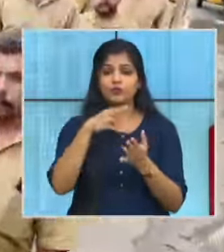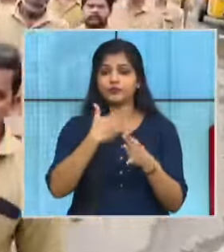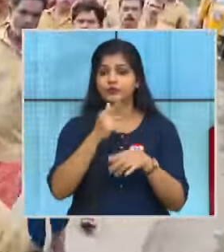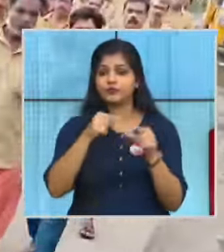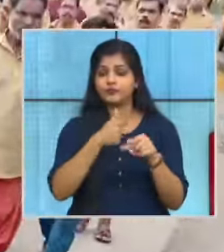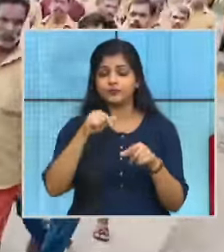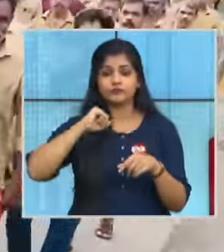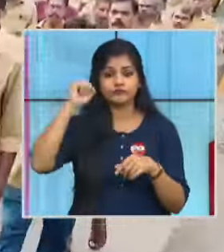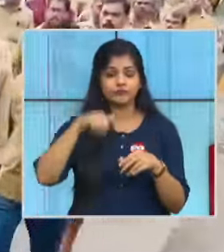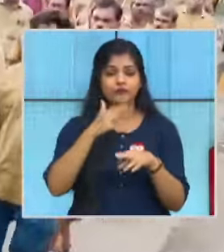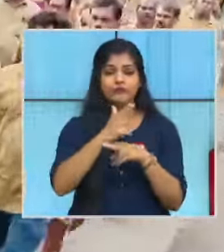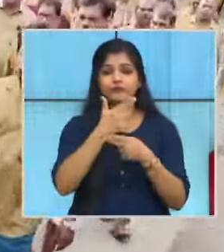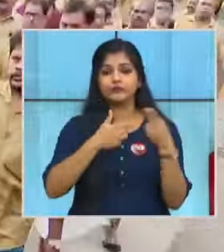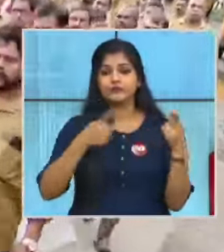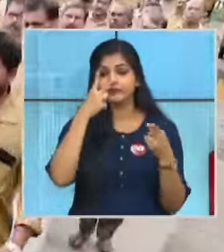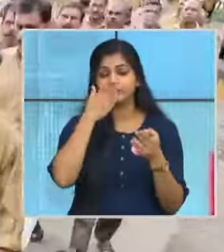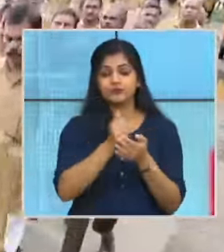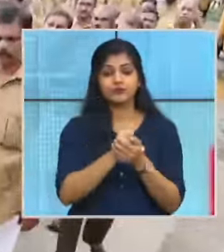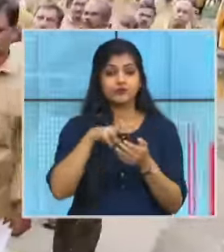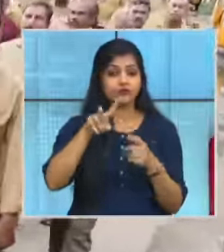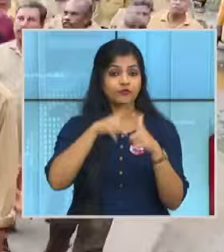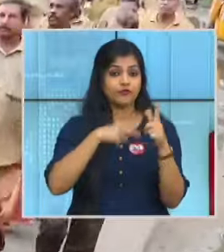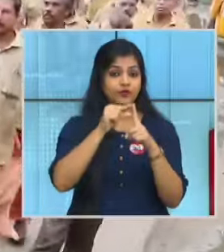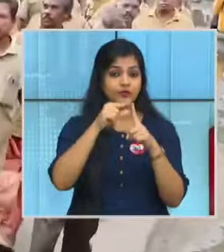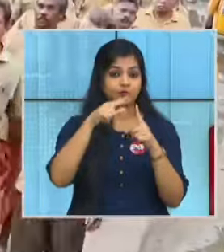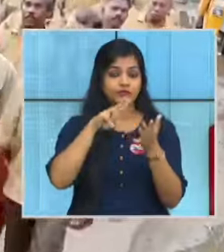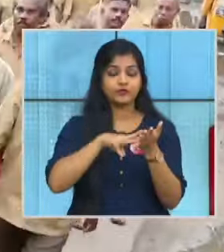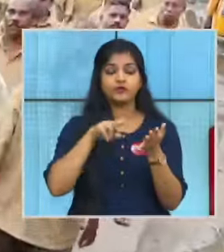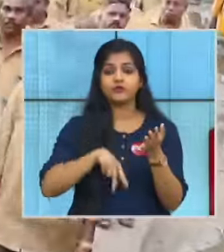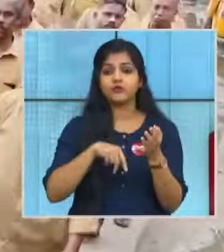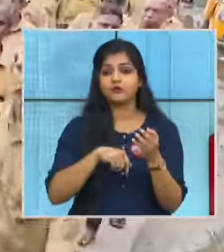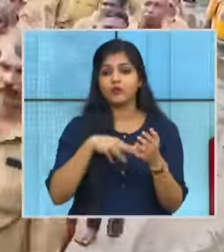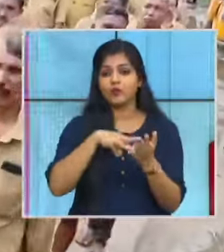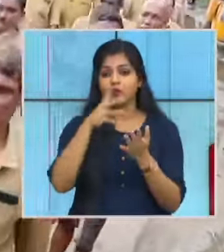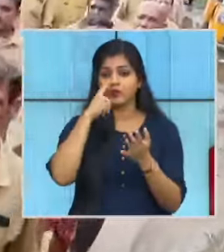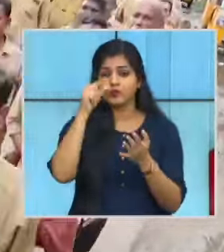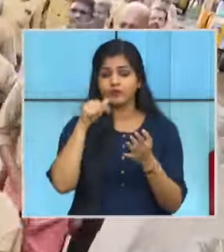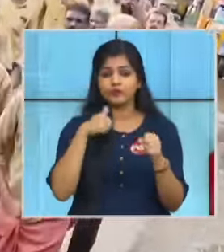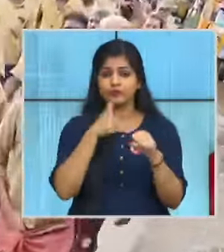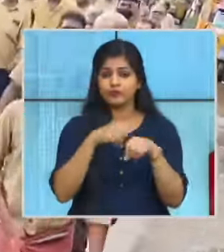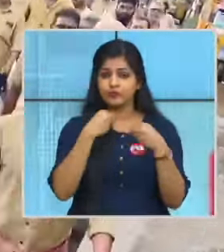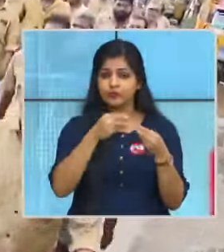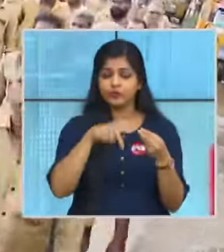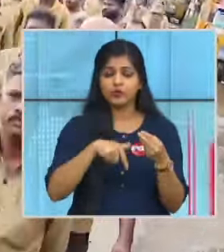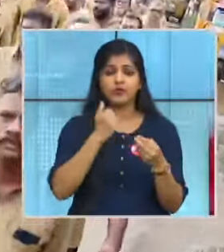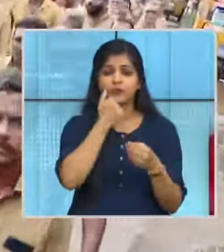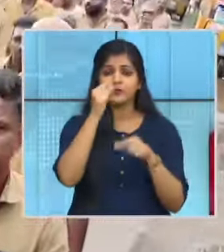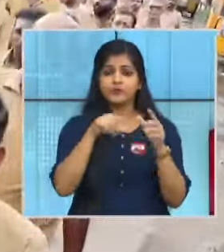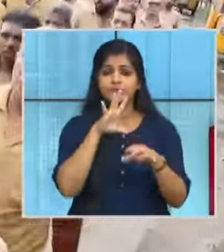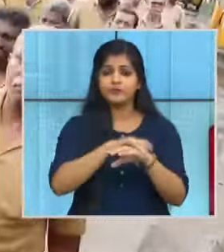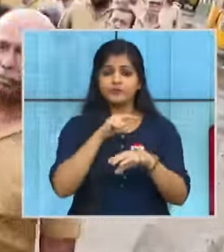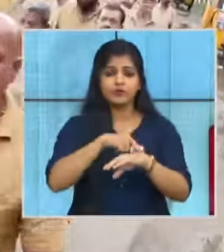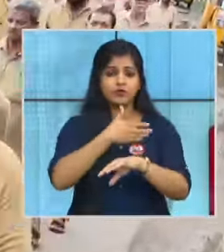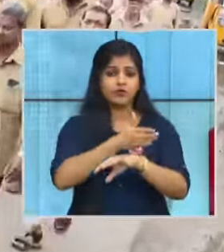പ്രതിഷേധ പ്രകടനമാണ് ഇപ്പോൾ ഈ കാണുന്നത്. വൈപ്പിനിൽ വനിതാ ഓട്ടോ ഡ്രൈവർക്ക് മർദ്ദനമേറ്റതിലാണ് ഇപ്പോൾ ഓട്ടോ ഡ്രൈവർമാരുടെ പ്രതിഷേധം. പ്രതികളെ ഇതുവരെ പിടികൂടാൻ